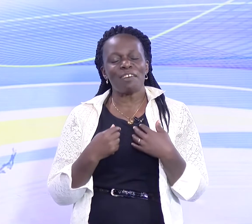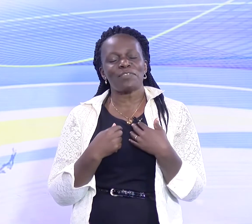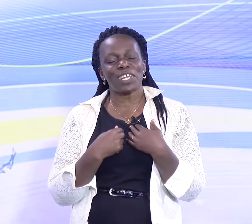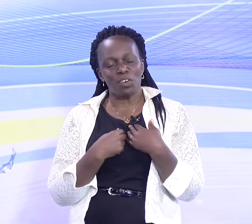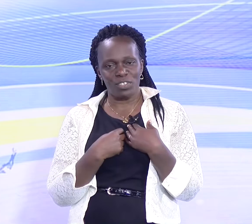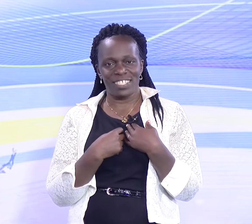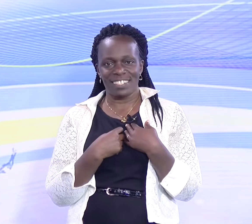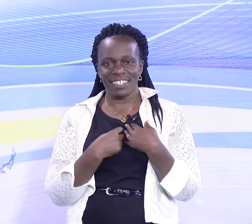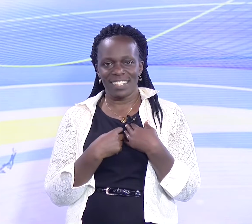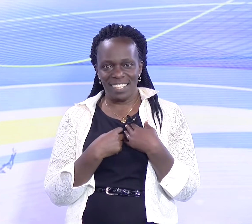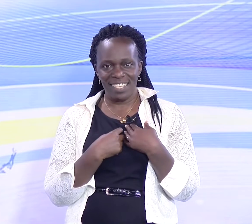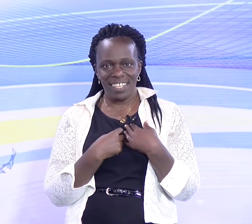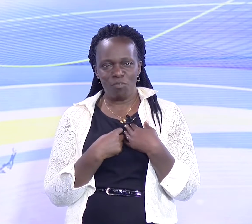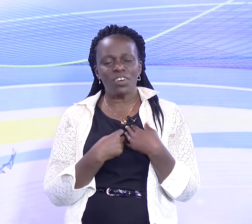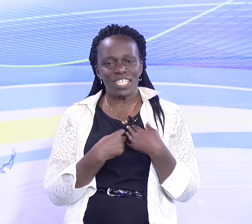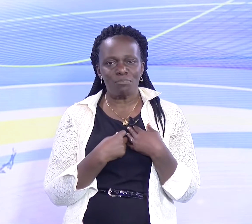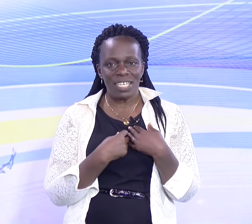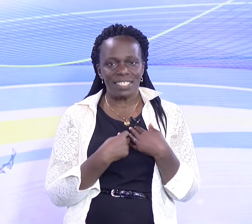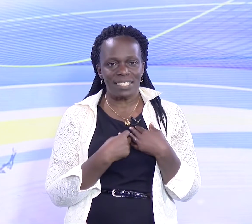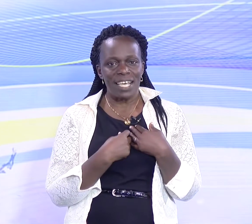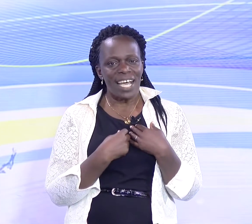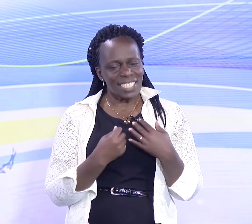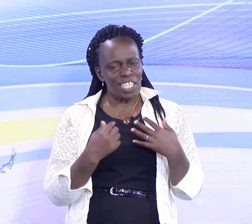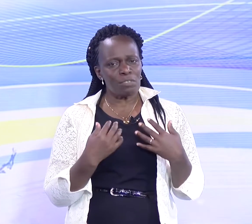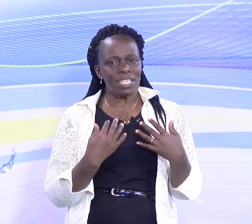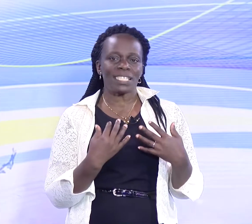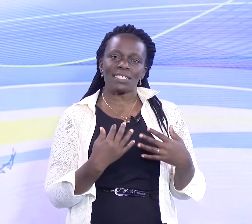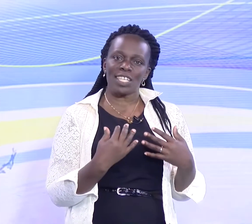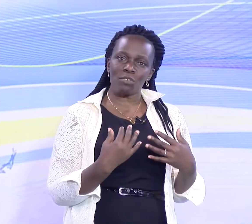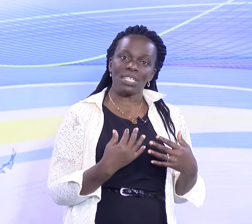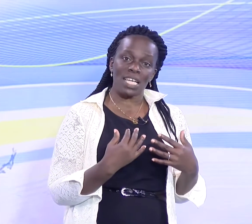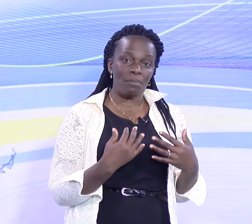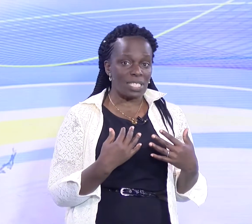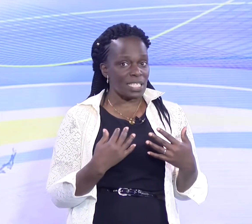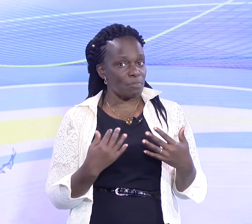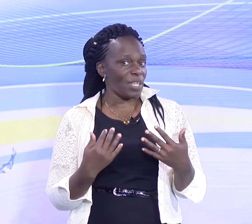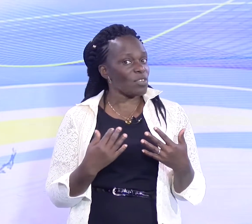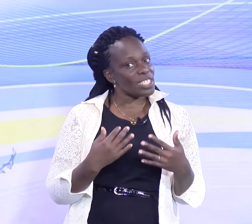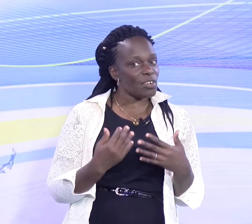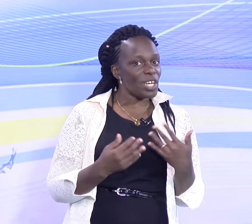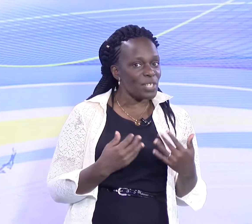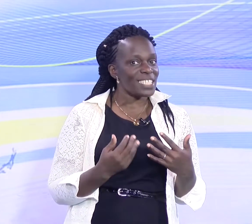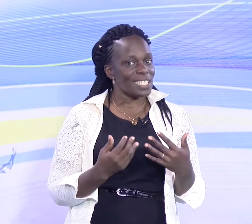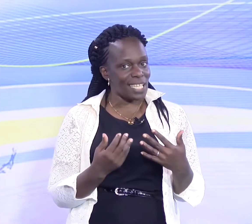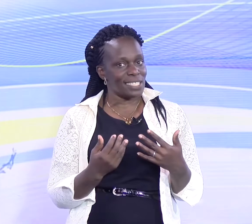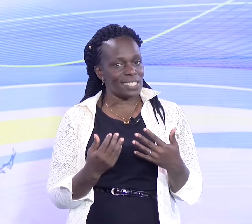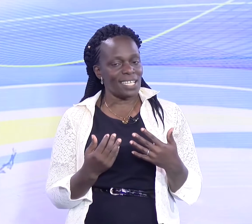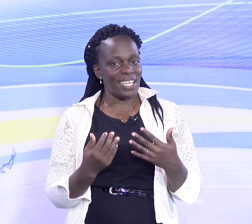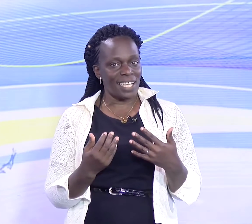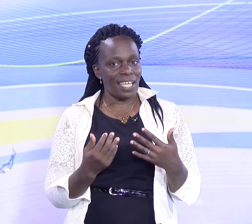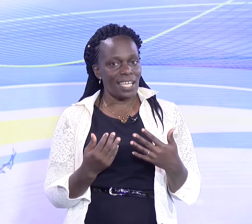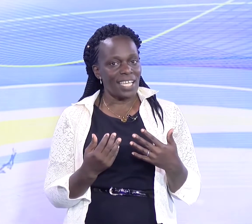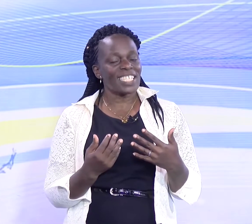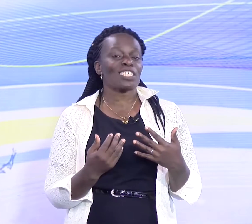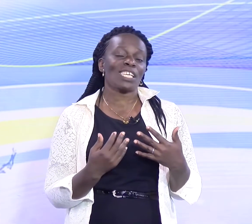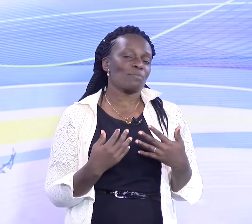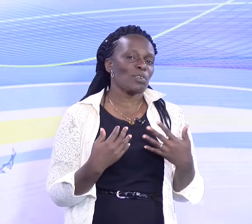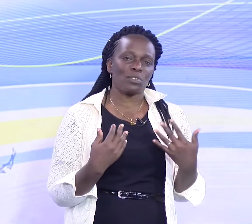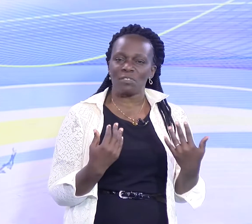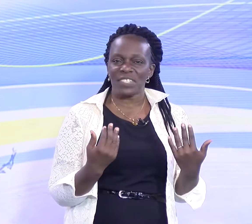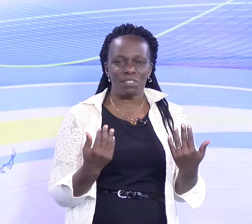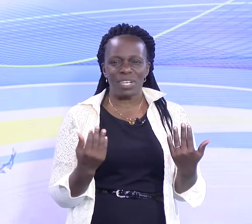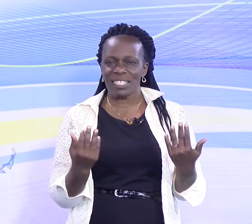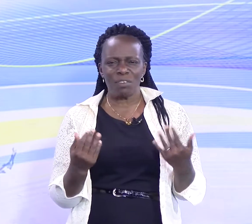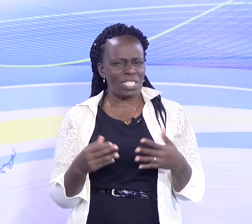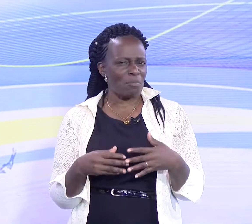I love the Lord, eh? For his mercies. Hata his mercies ndiye anatuma, hata kama saizi pengine unaweza ona unahitaji, eh? It is just